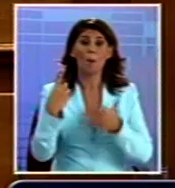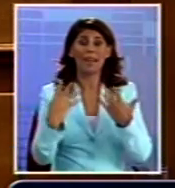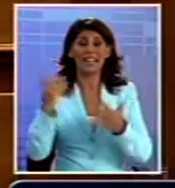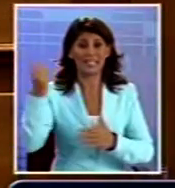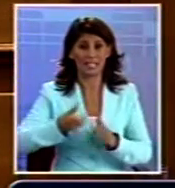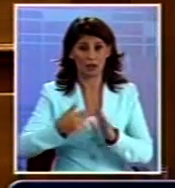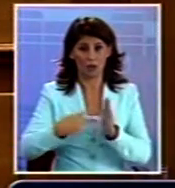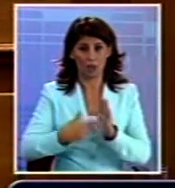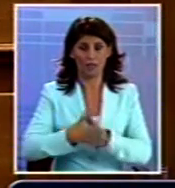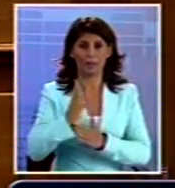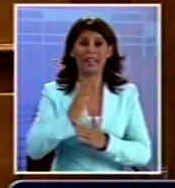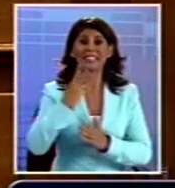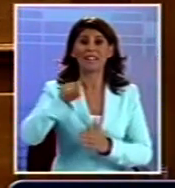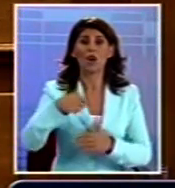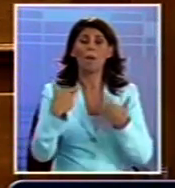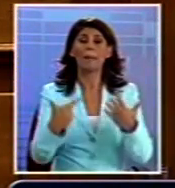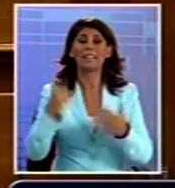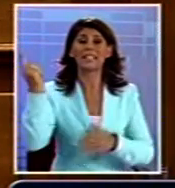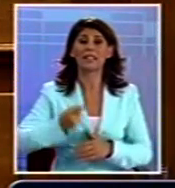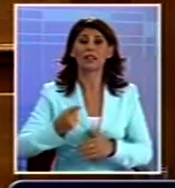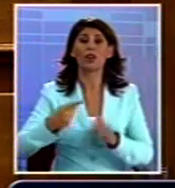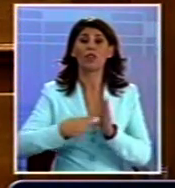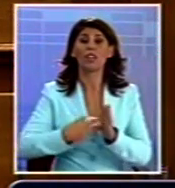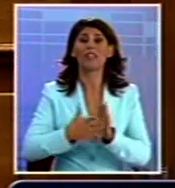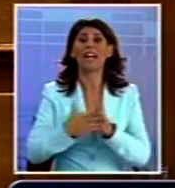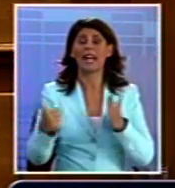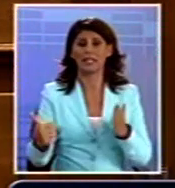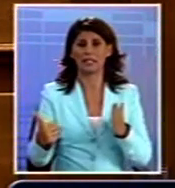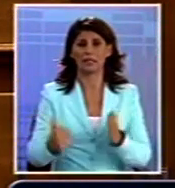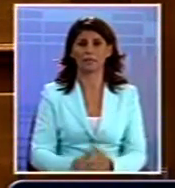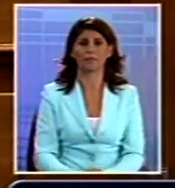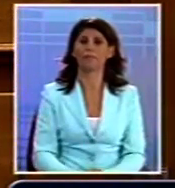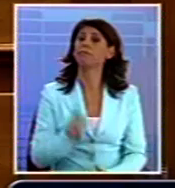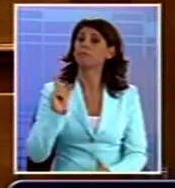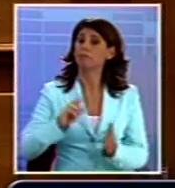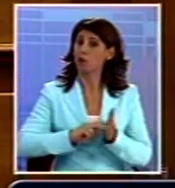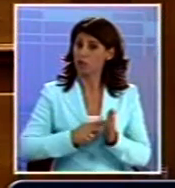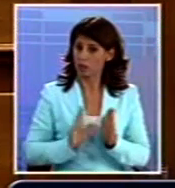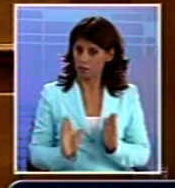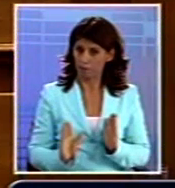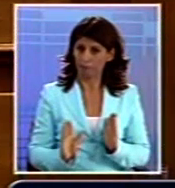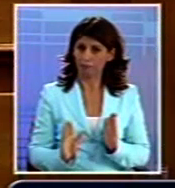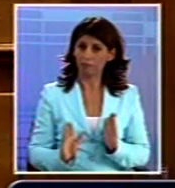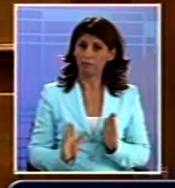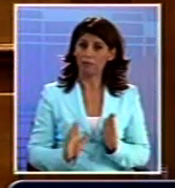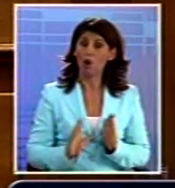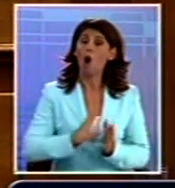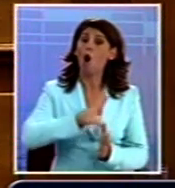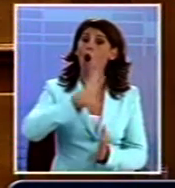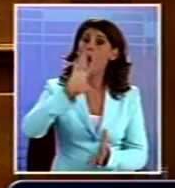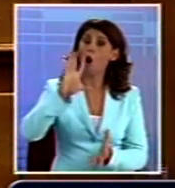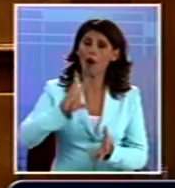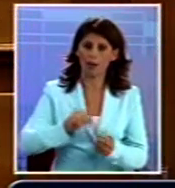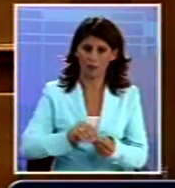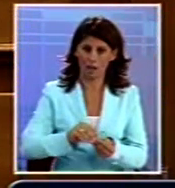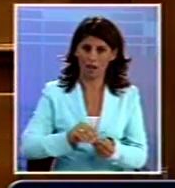2,9% το 2015, 3,7% το 2016. Και προσέξτε, όλα αυτά